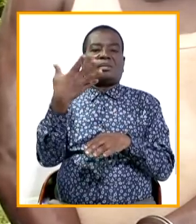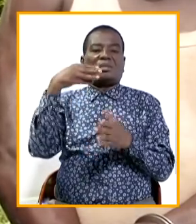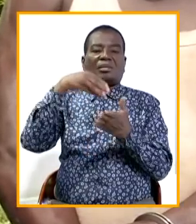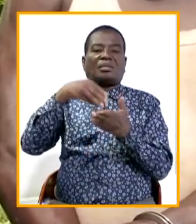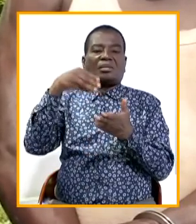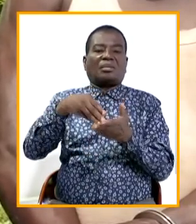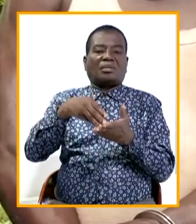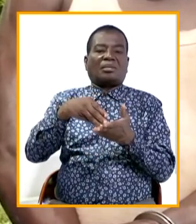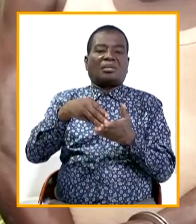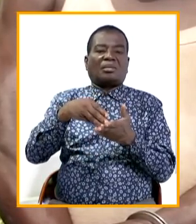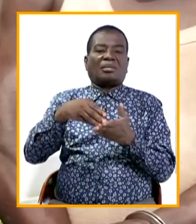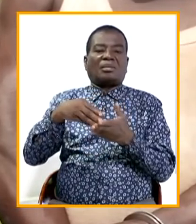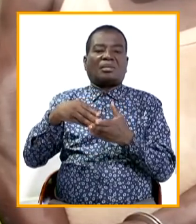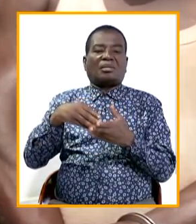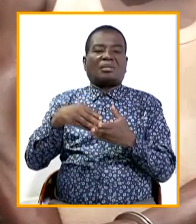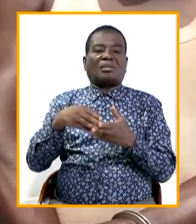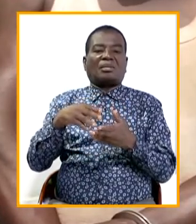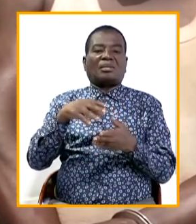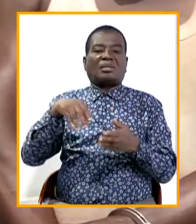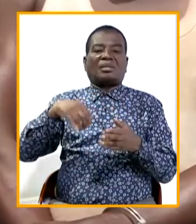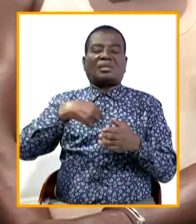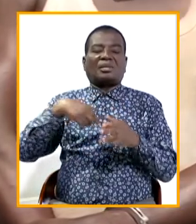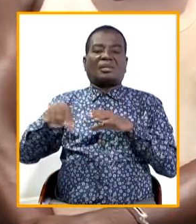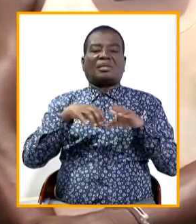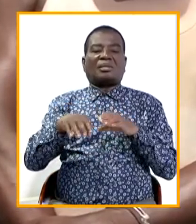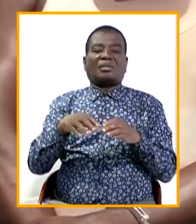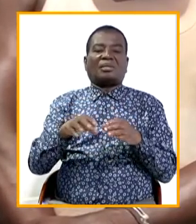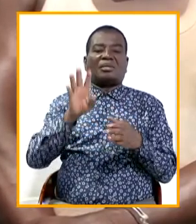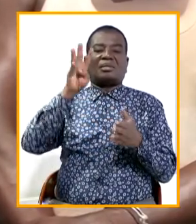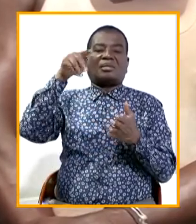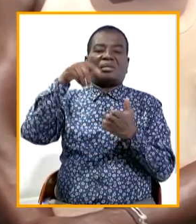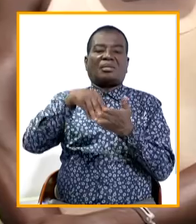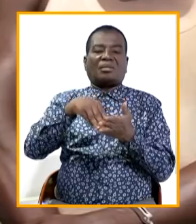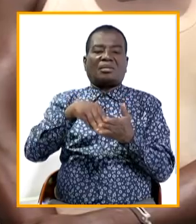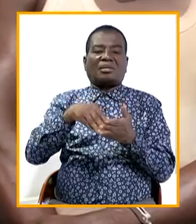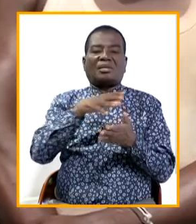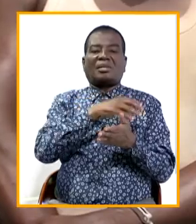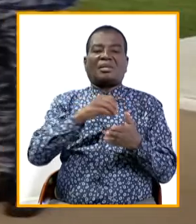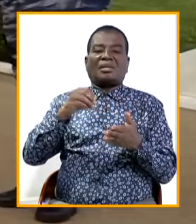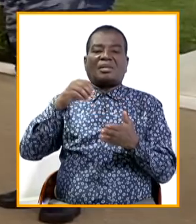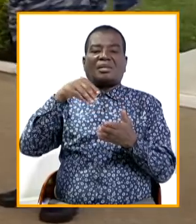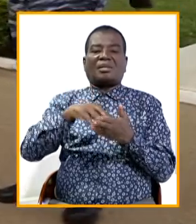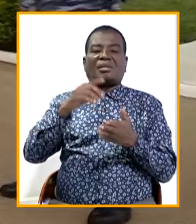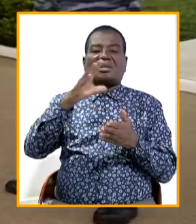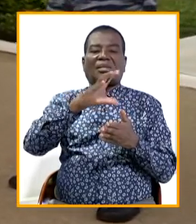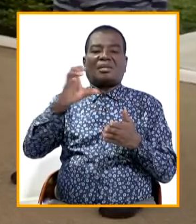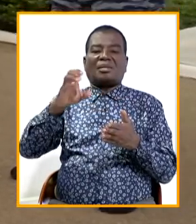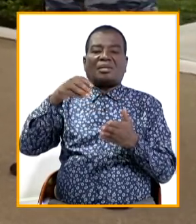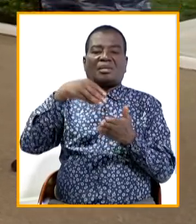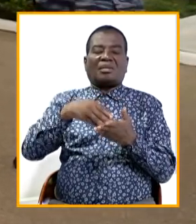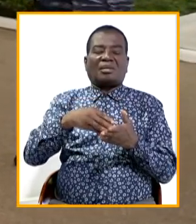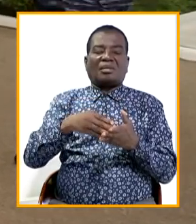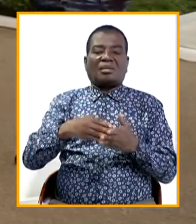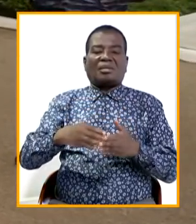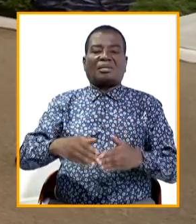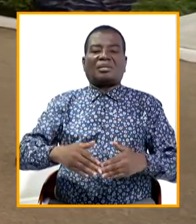encore fait à Gabiadji 1 million. Carrefour Niani, 500 000. Et encore à Tchouglou, 13 millions. Satisfait de